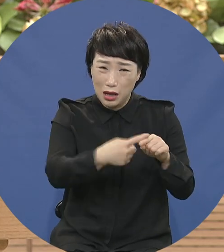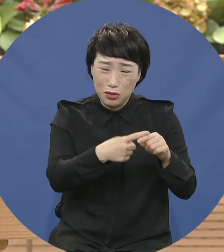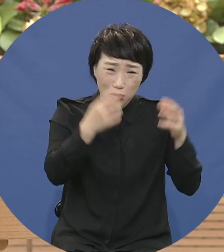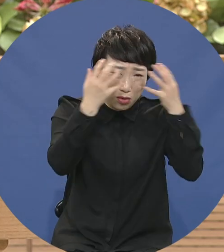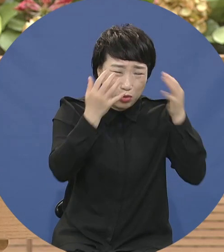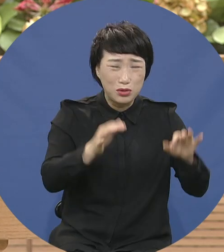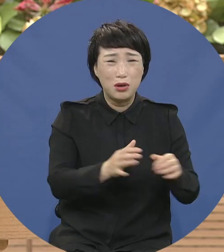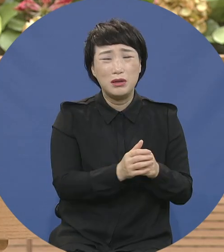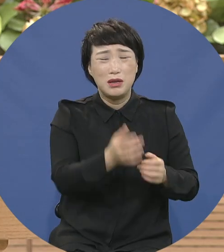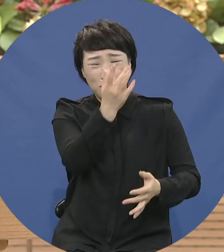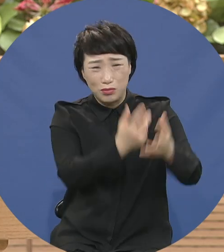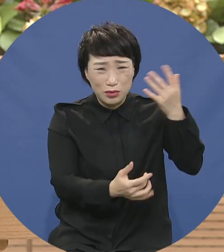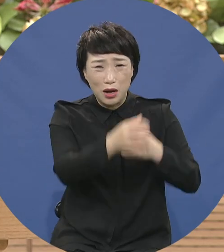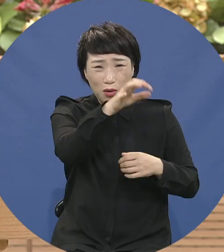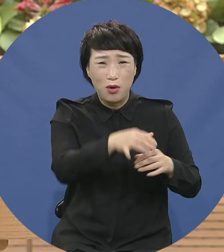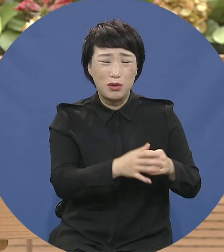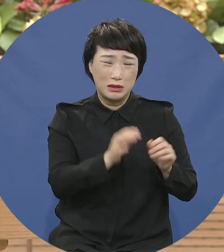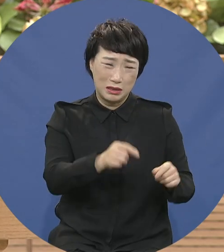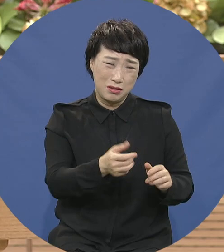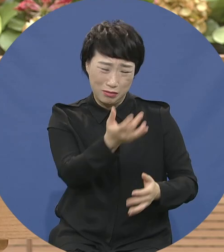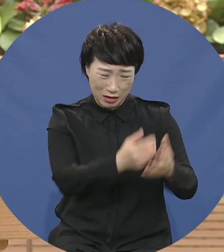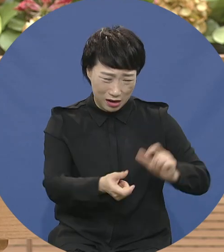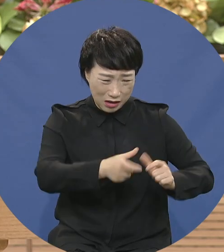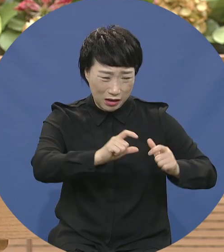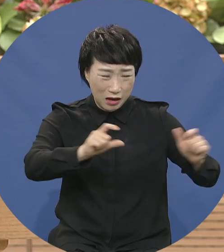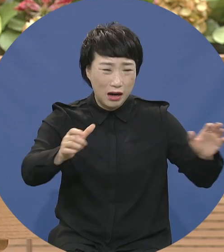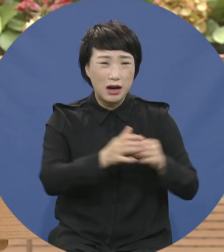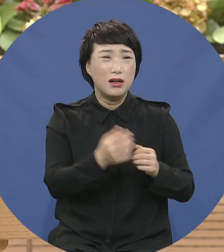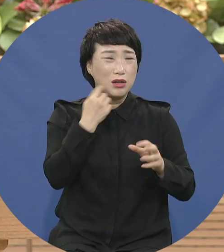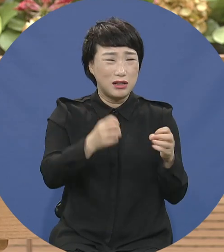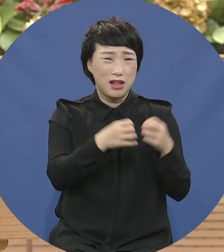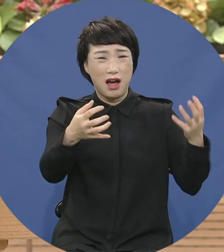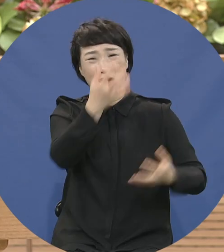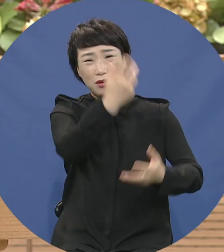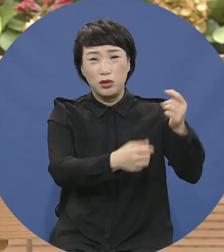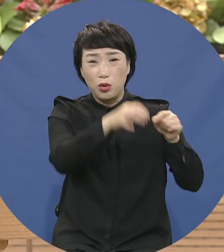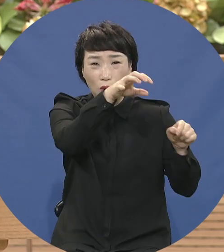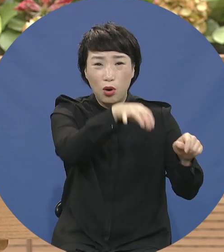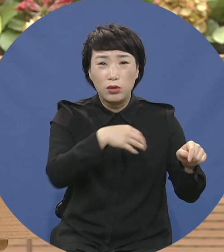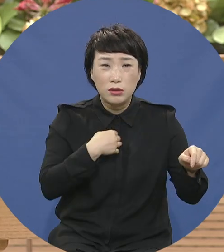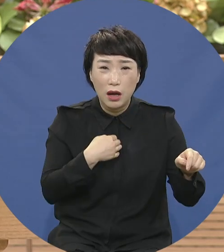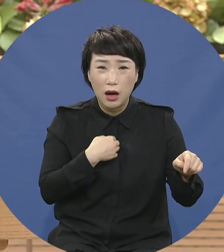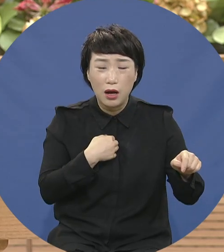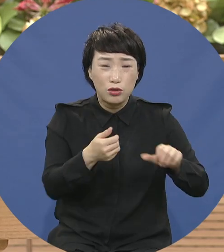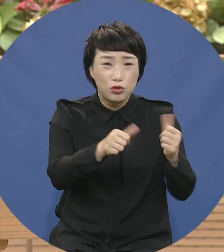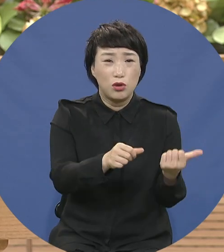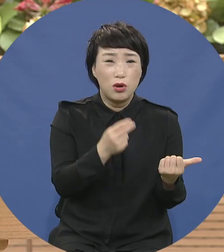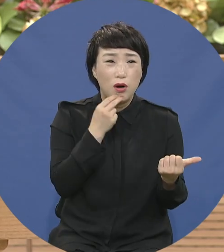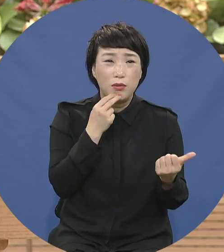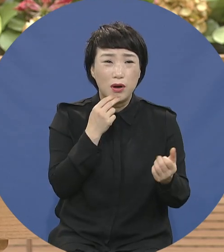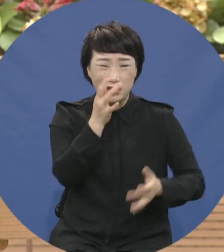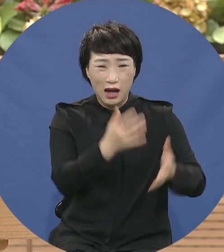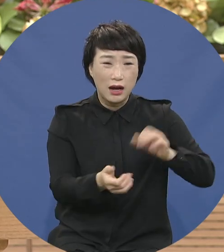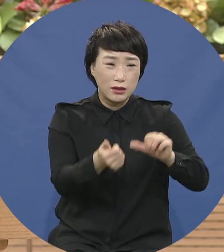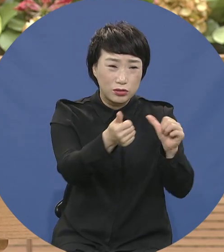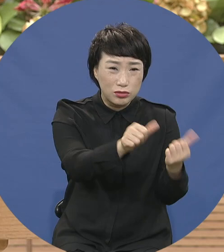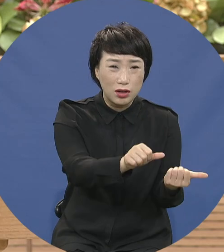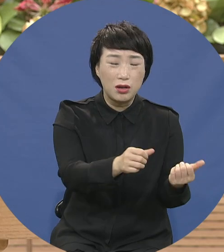타는 불못에서 불못 같은 고통, 유황 불못이 타는 그곳에서 춥지도 않고 타지도